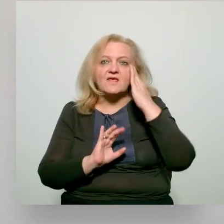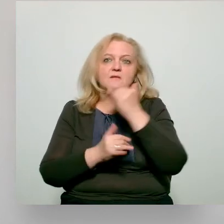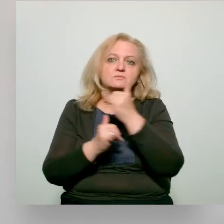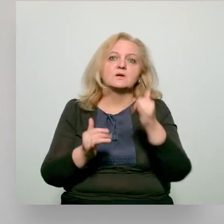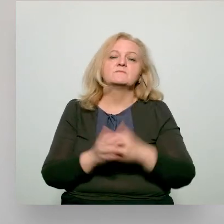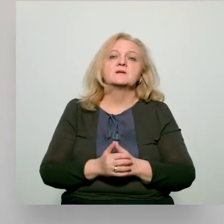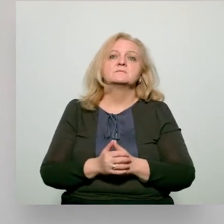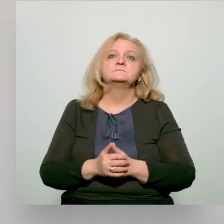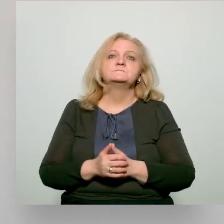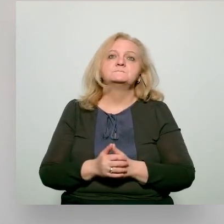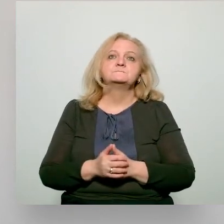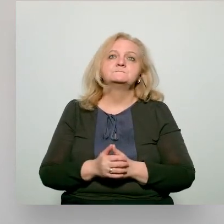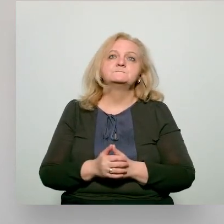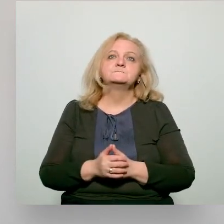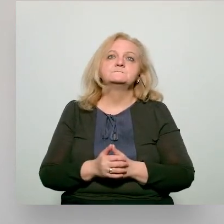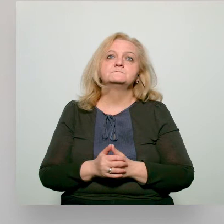o